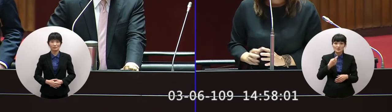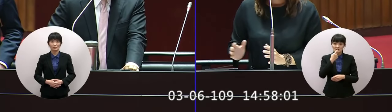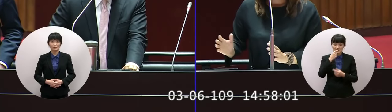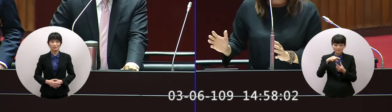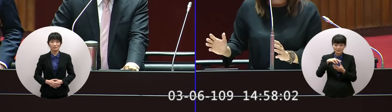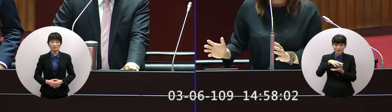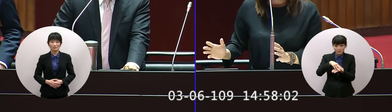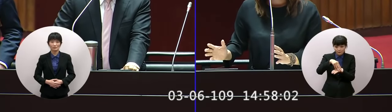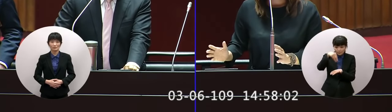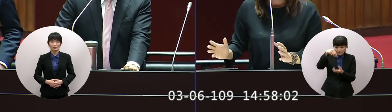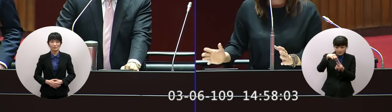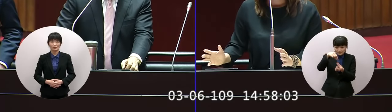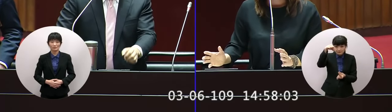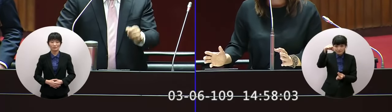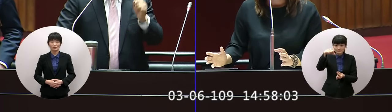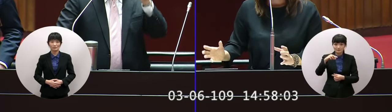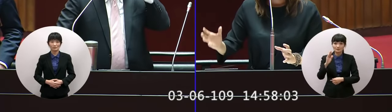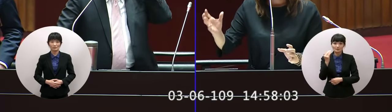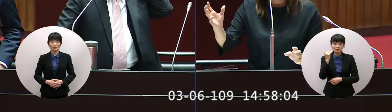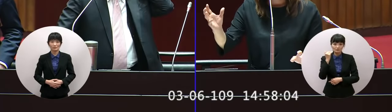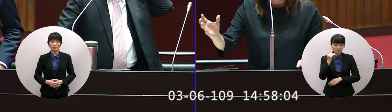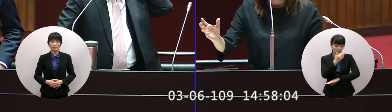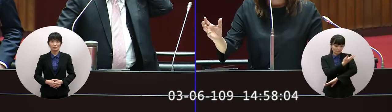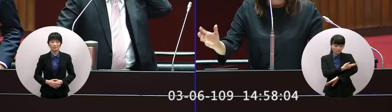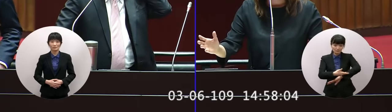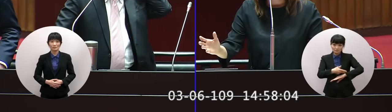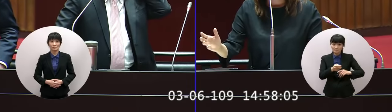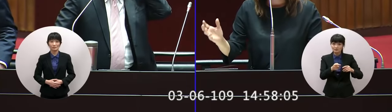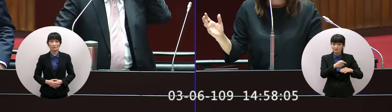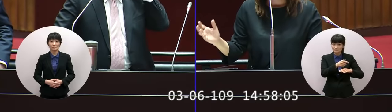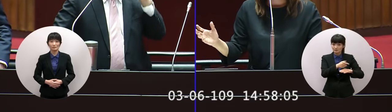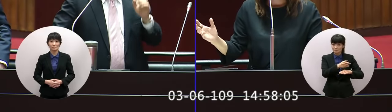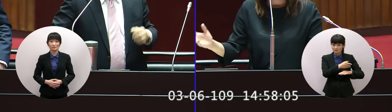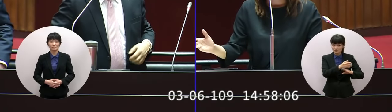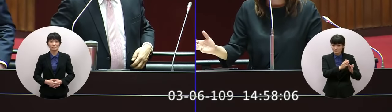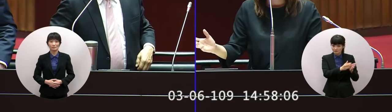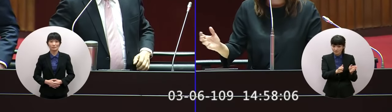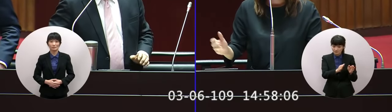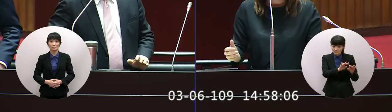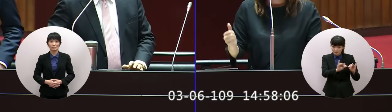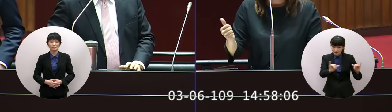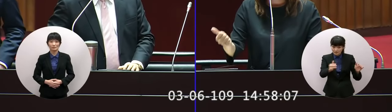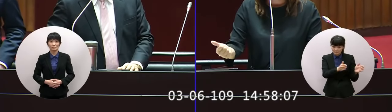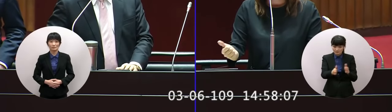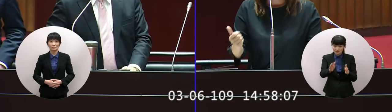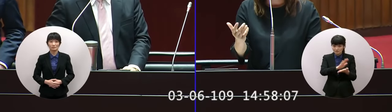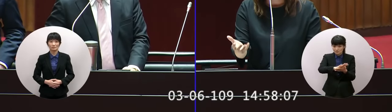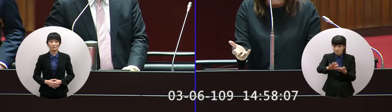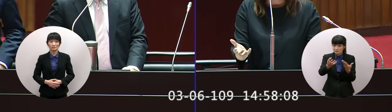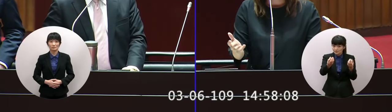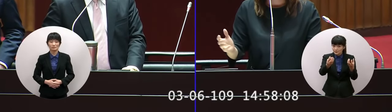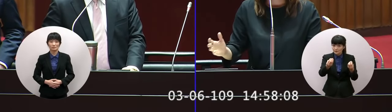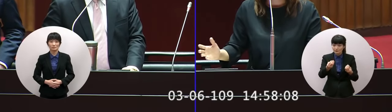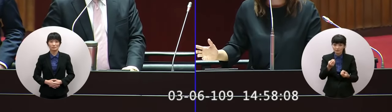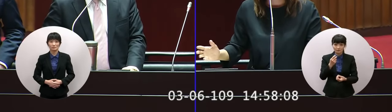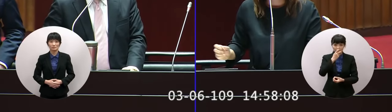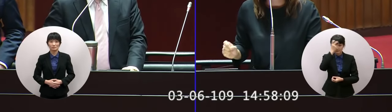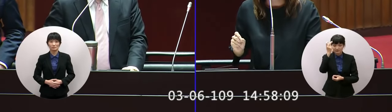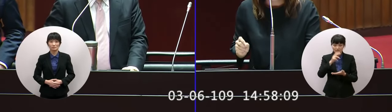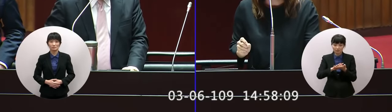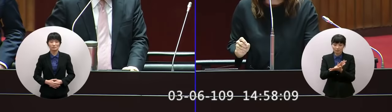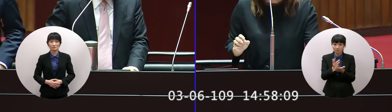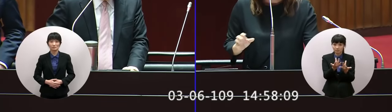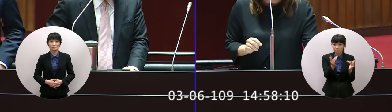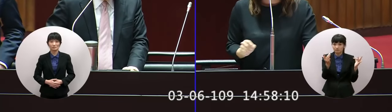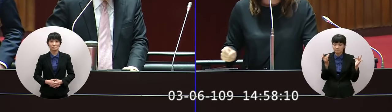物，可是你因为你河川地没有整理，你让它杂草丛生，长了这些杂木，就有很多的田鼠、老鼠，很多其